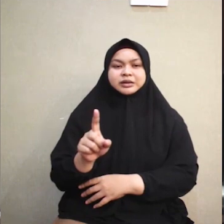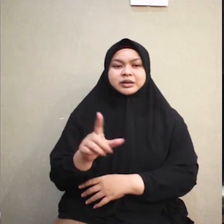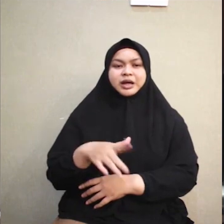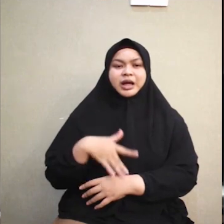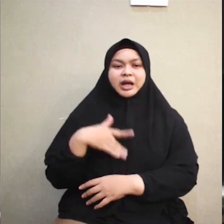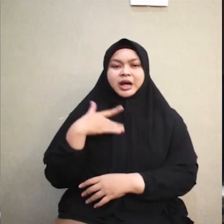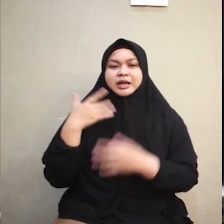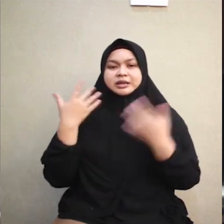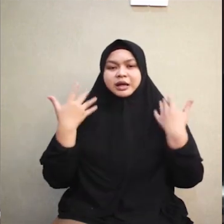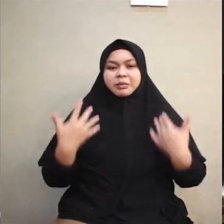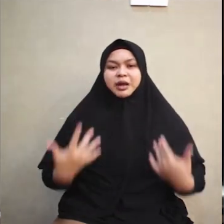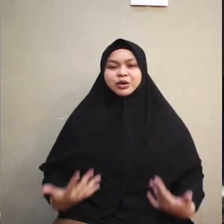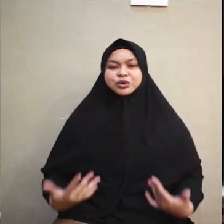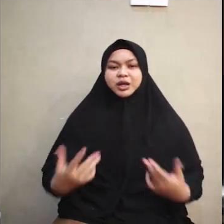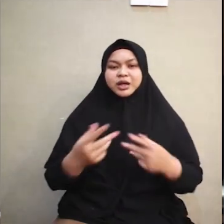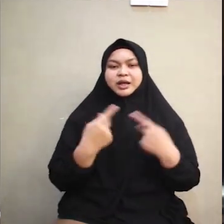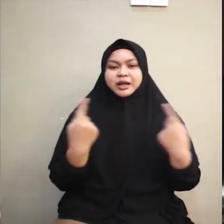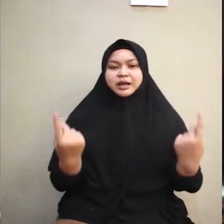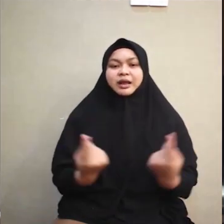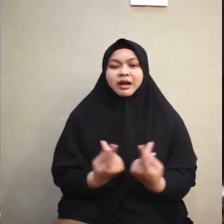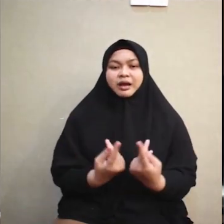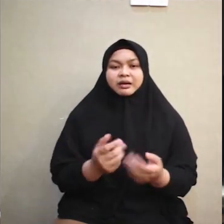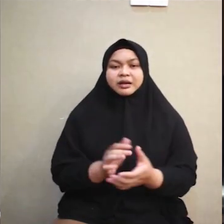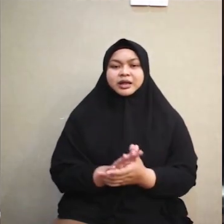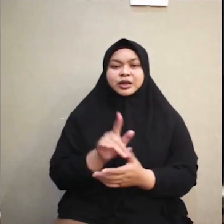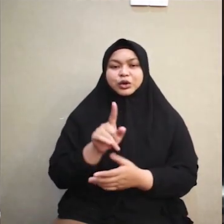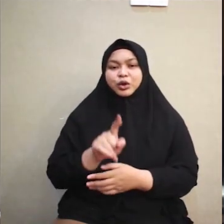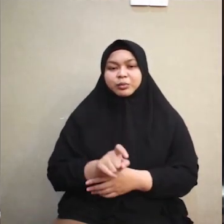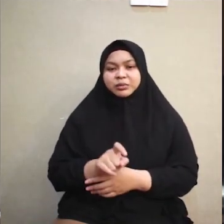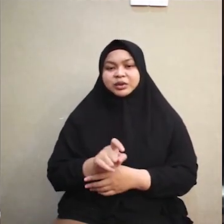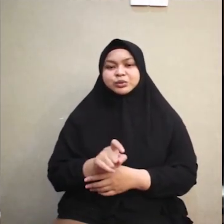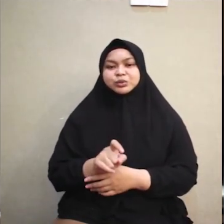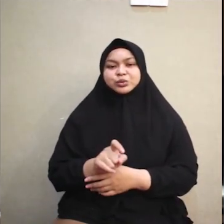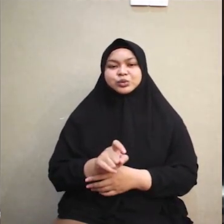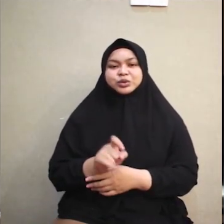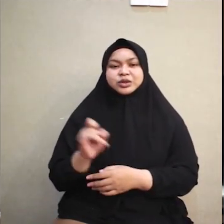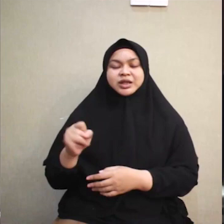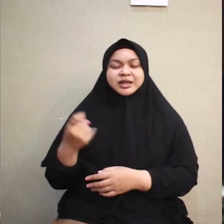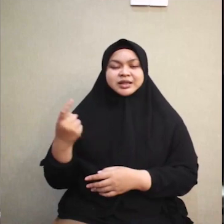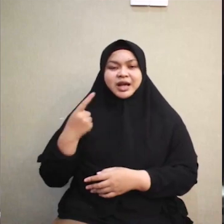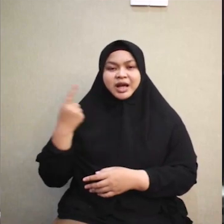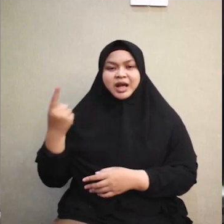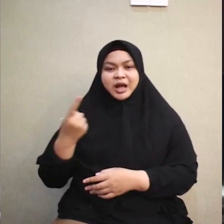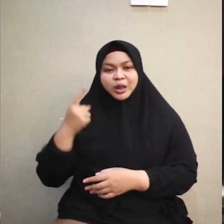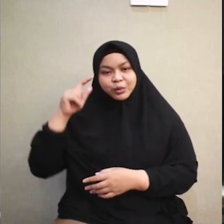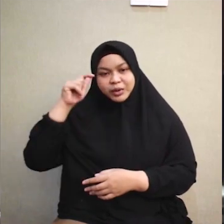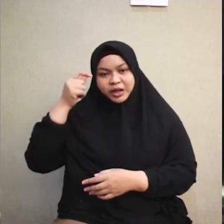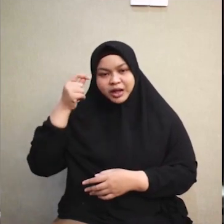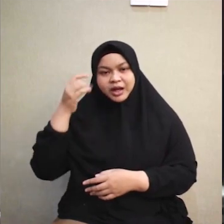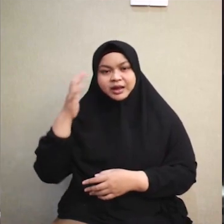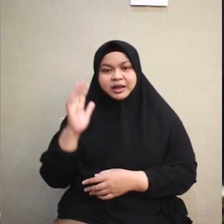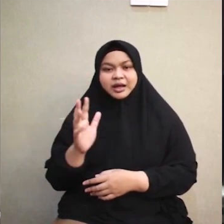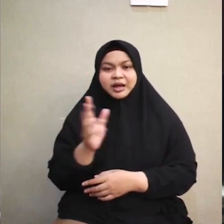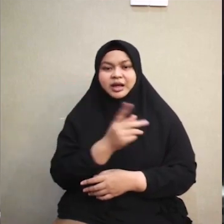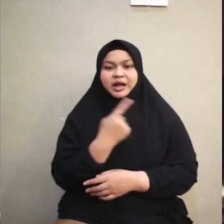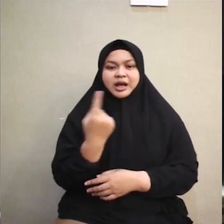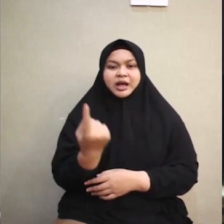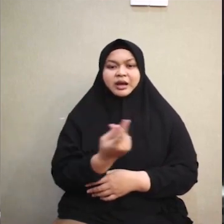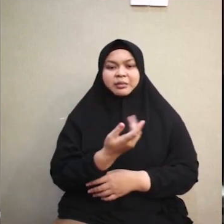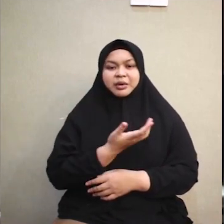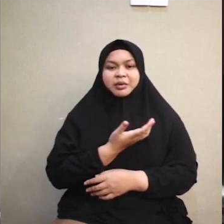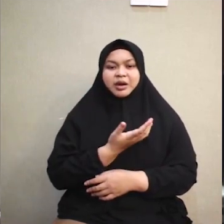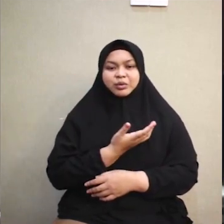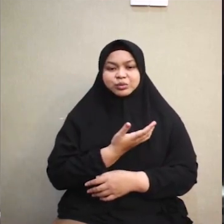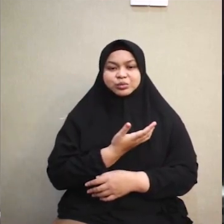kemanusiaan kita itu Saya kira yang yang perlu menjadi selalu menjadi pengingat bahwa kami itu pingin